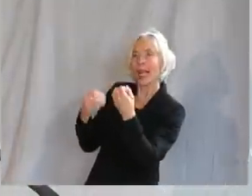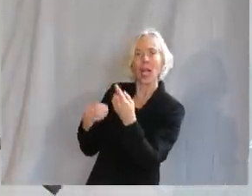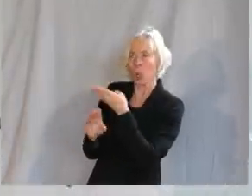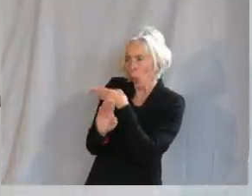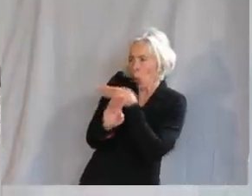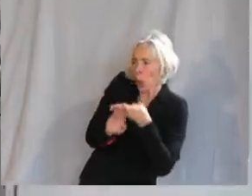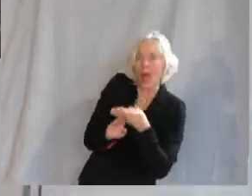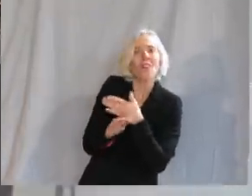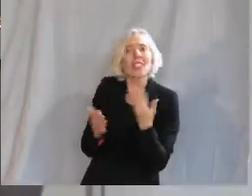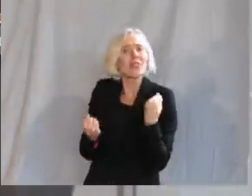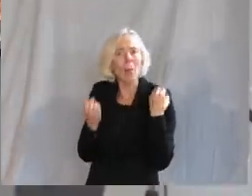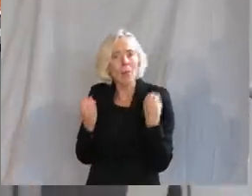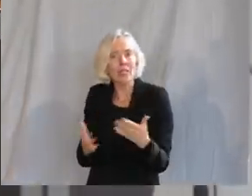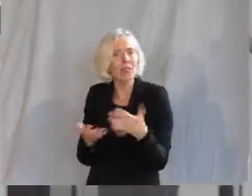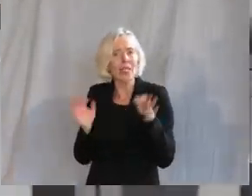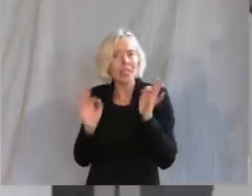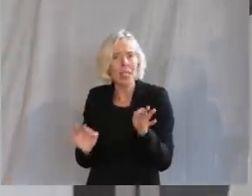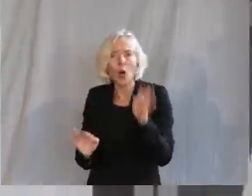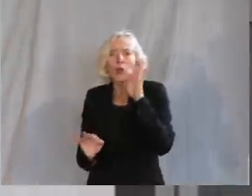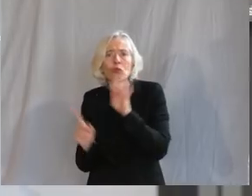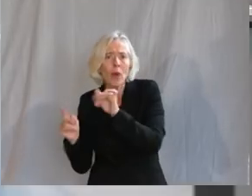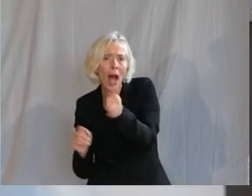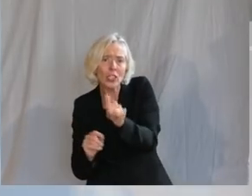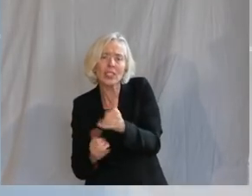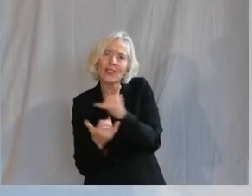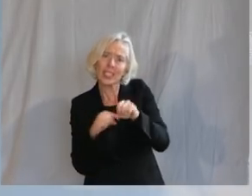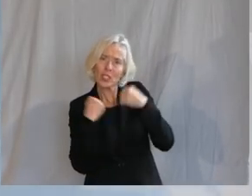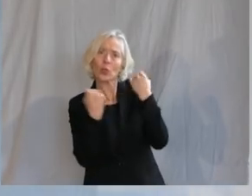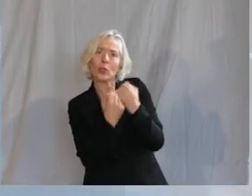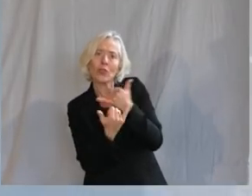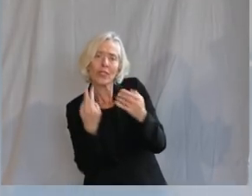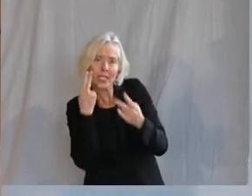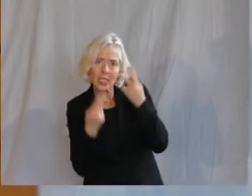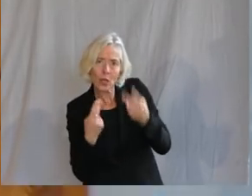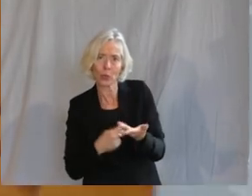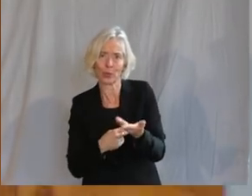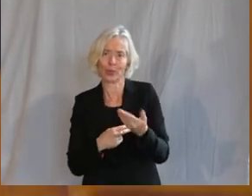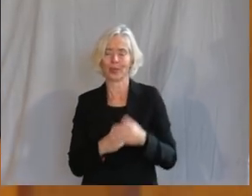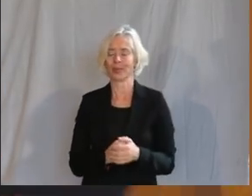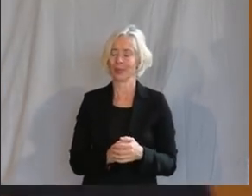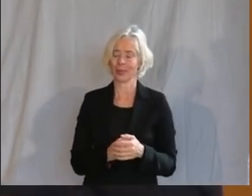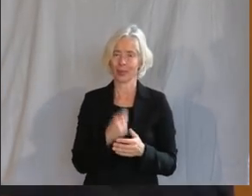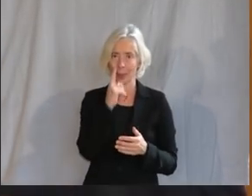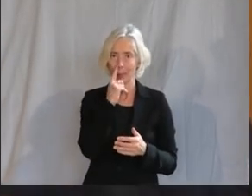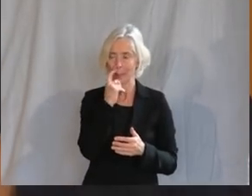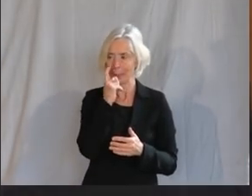letzten Tagen passiert ist und wie die Einschätzung des Gesundheitsamts lautet. Herr Dr. Wiebner, bitte.